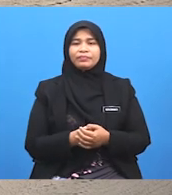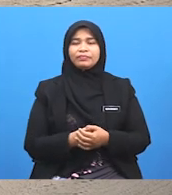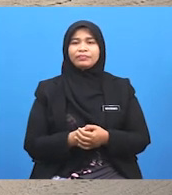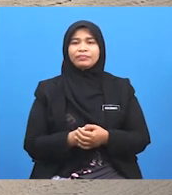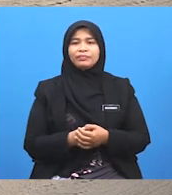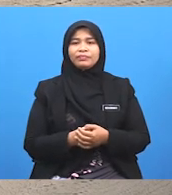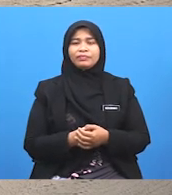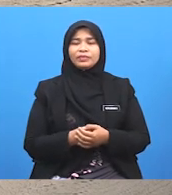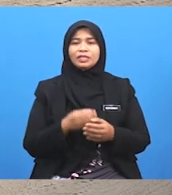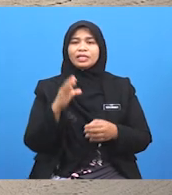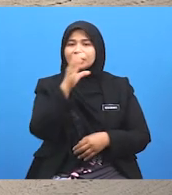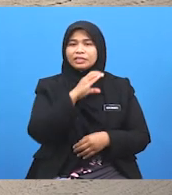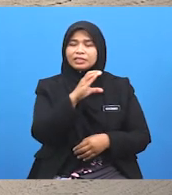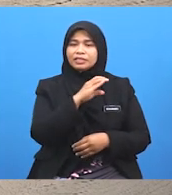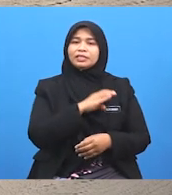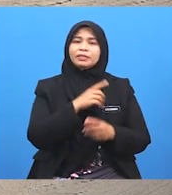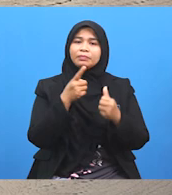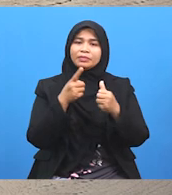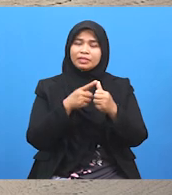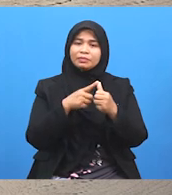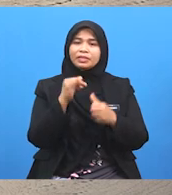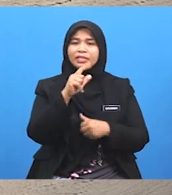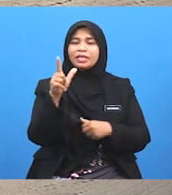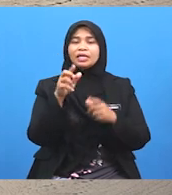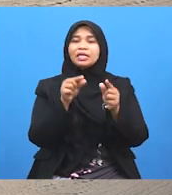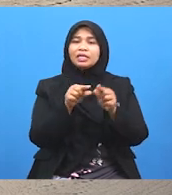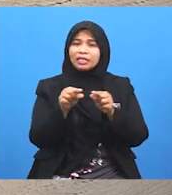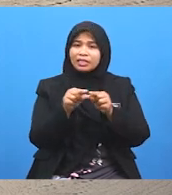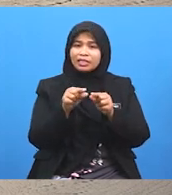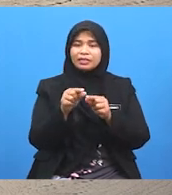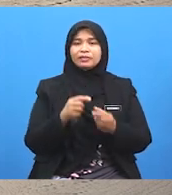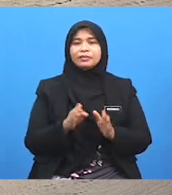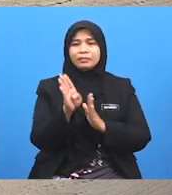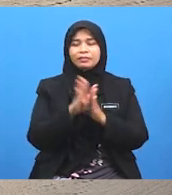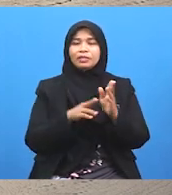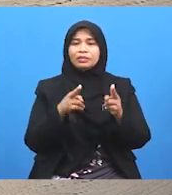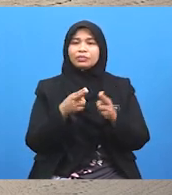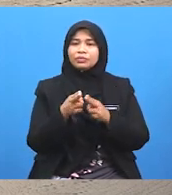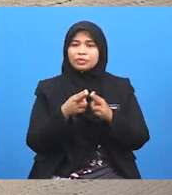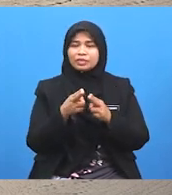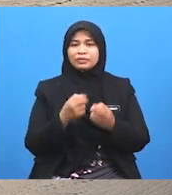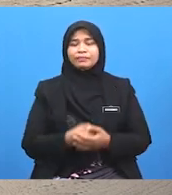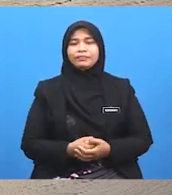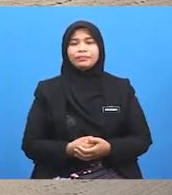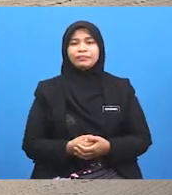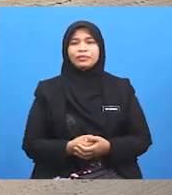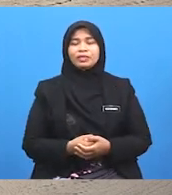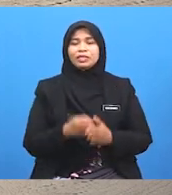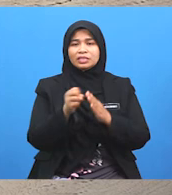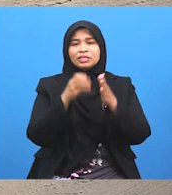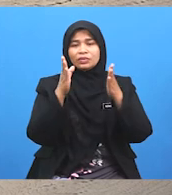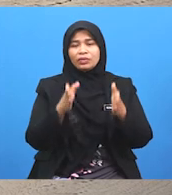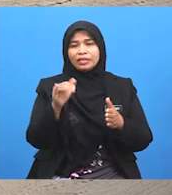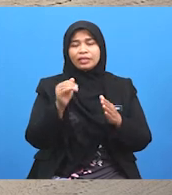Maka, ciri yang pertama ialah gigi berusaha. Murid-murid, seseorang yang